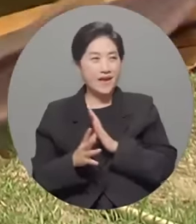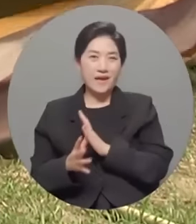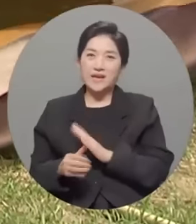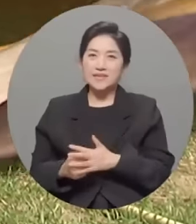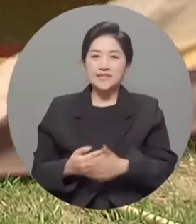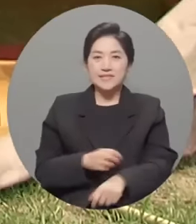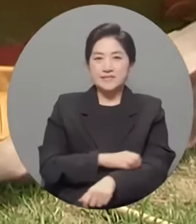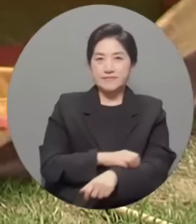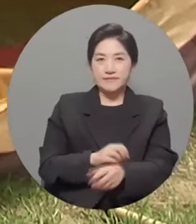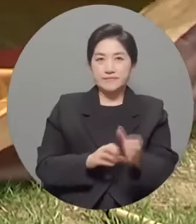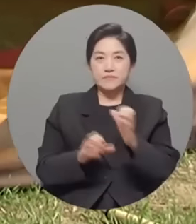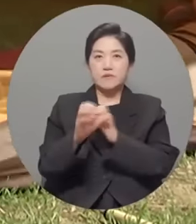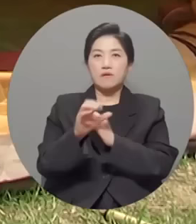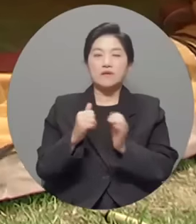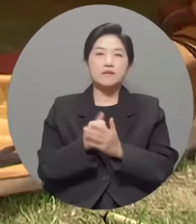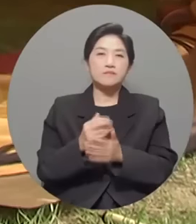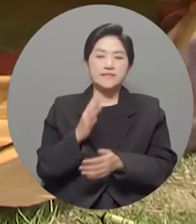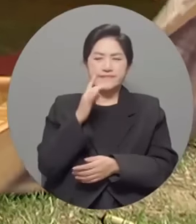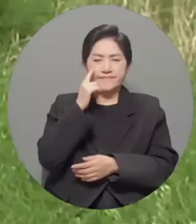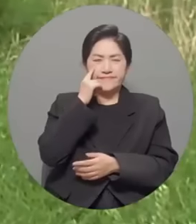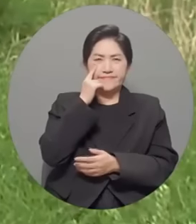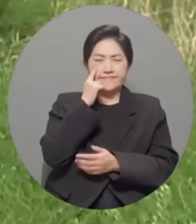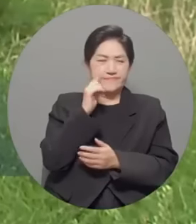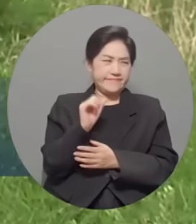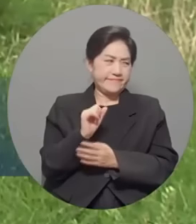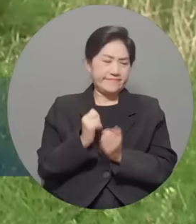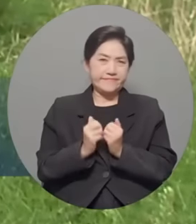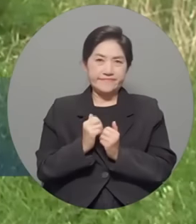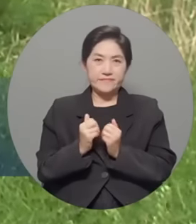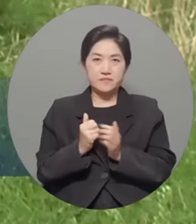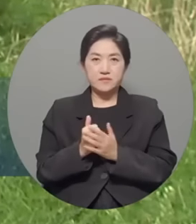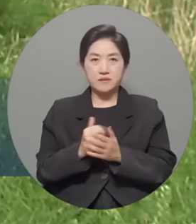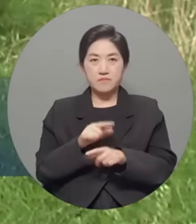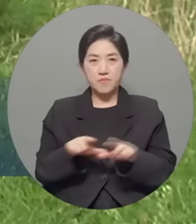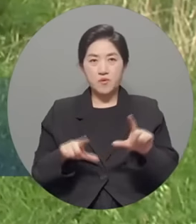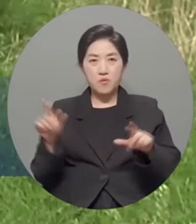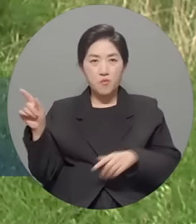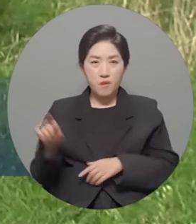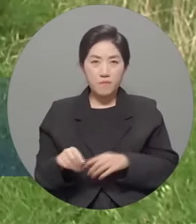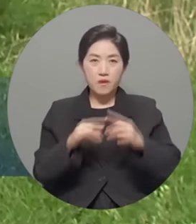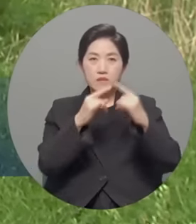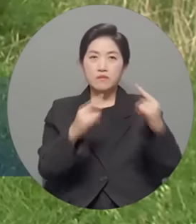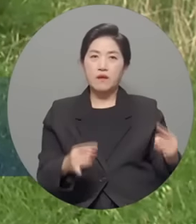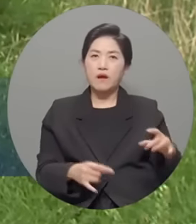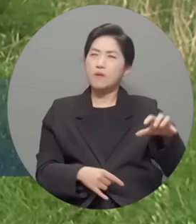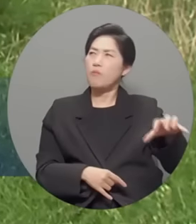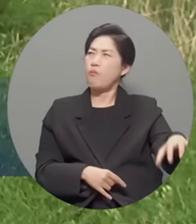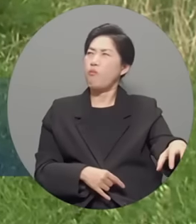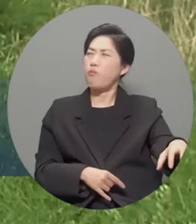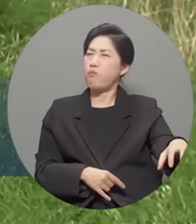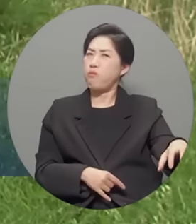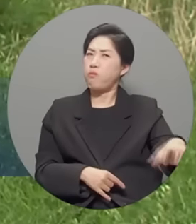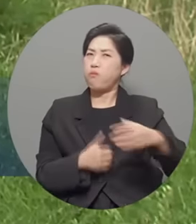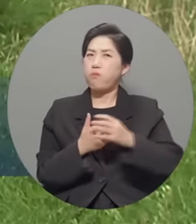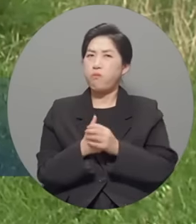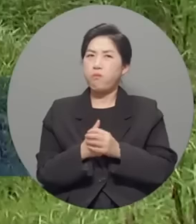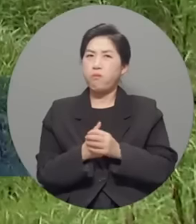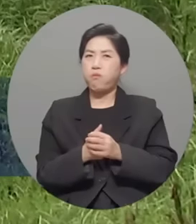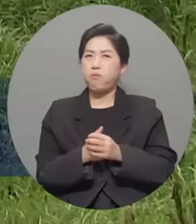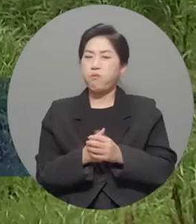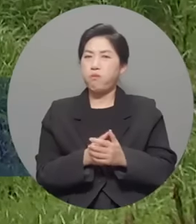불편함을 넘어 눈살을 찌푸립니다. 평일에도 이래 와 보면은 계속 이 텐트가